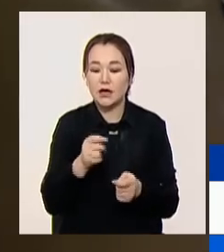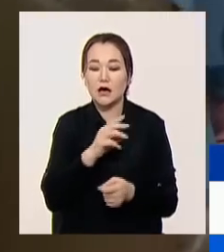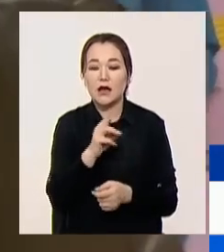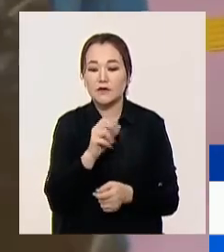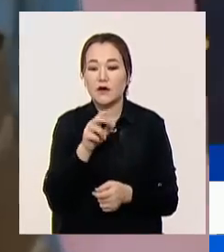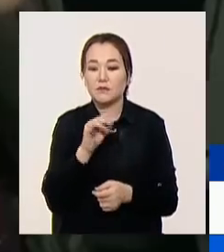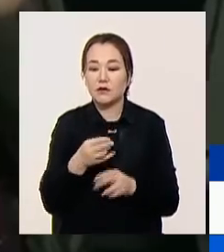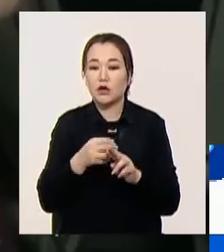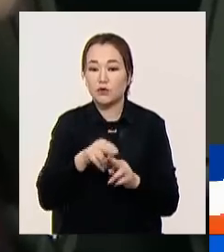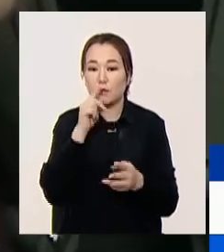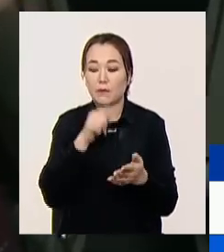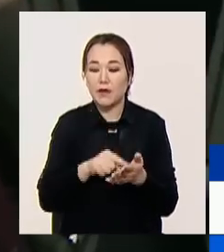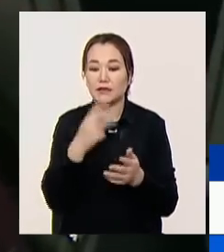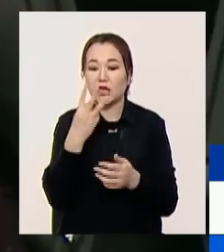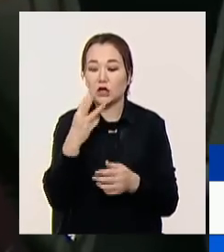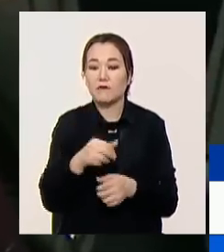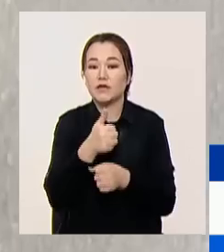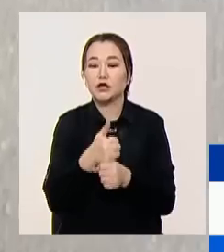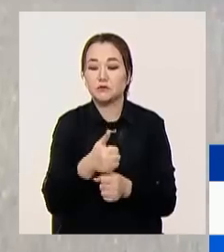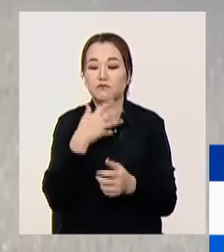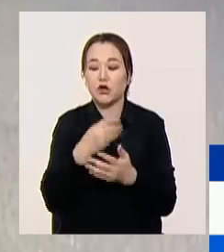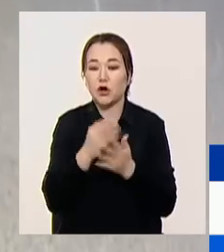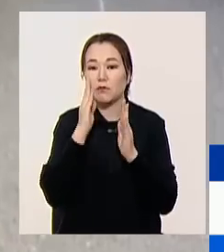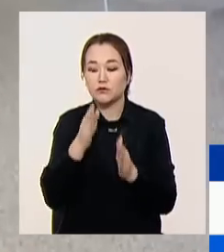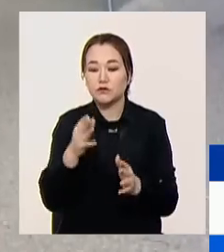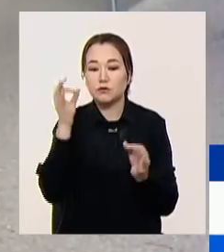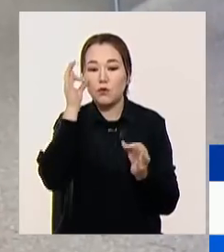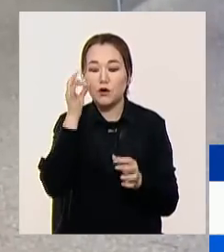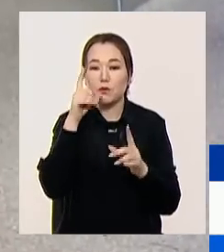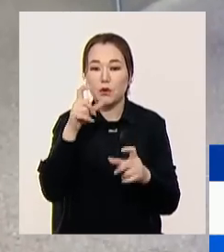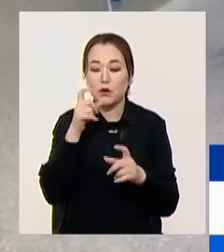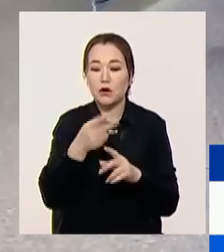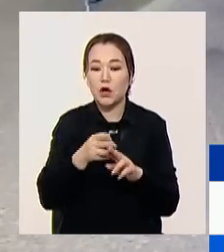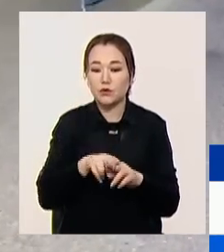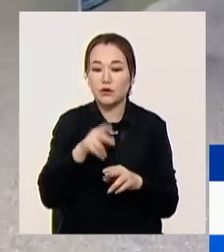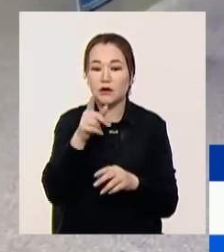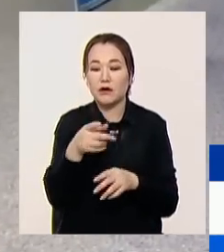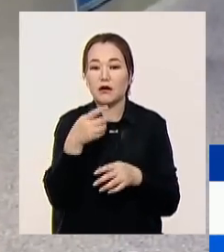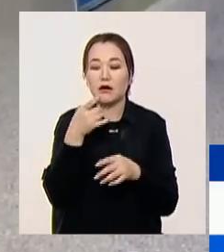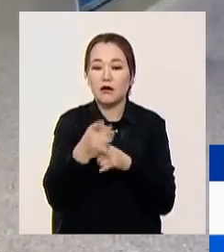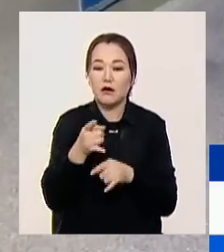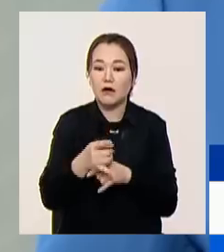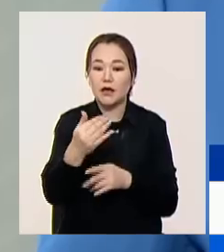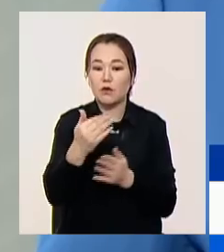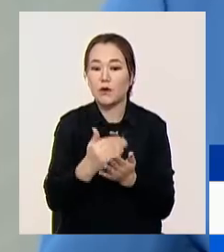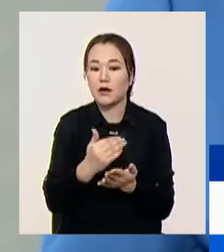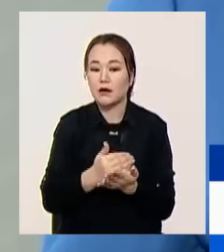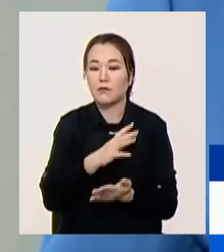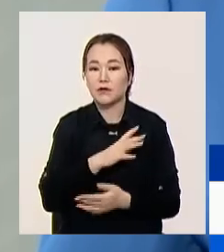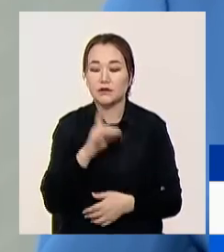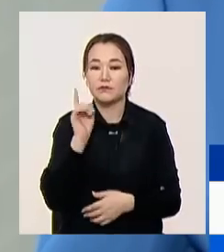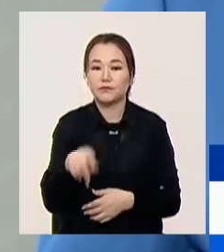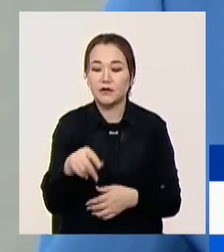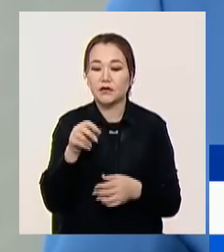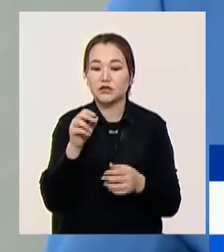которая попала в тройку лидеров, в своем обращении вспомнила блогеров, которые подвергли хейту ее программу.